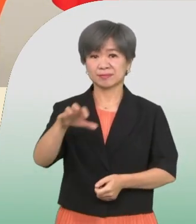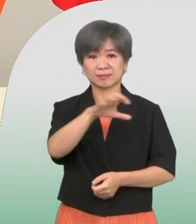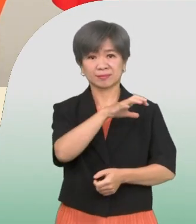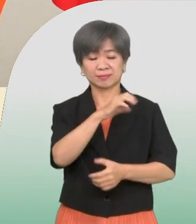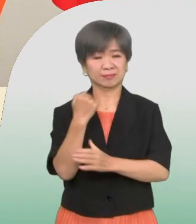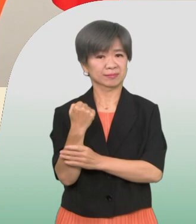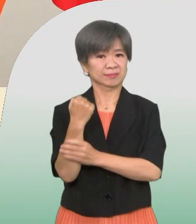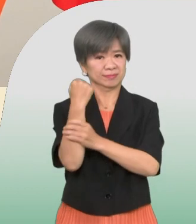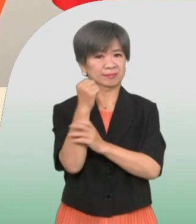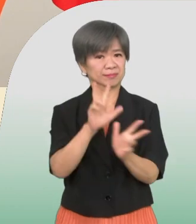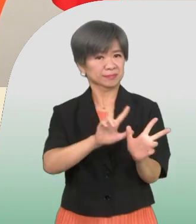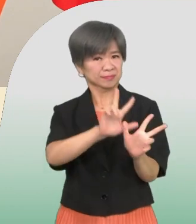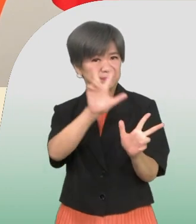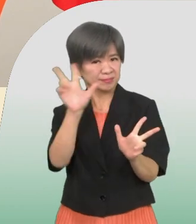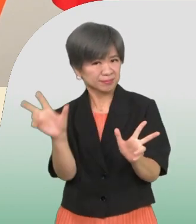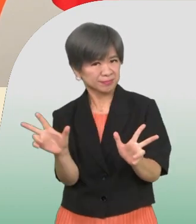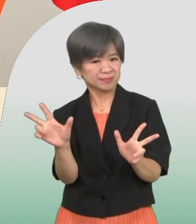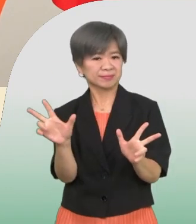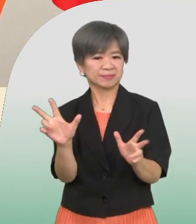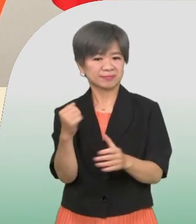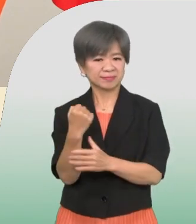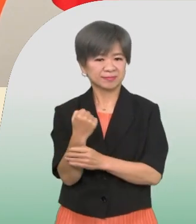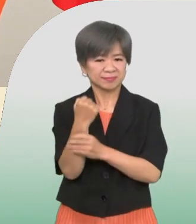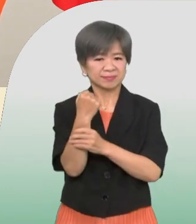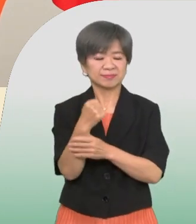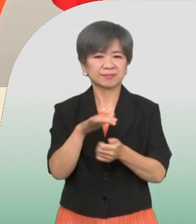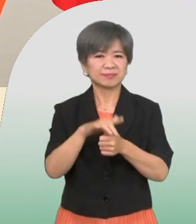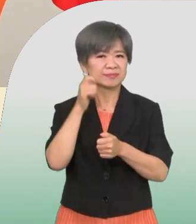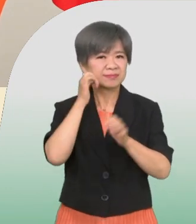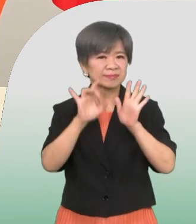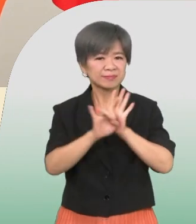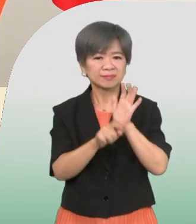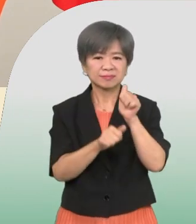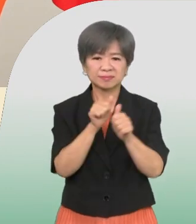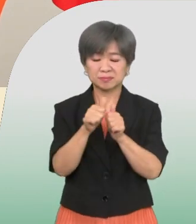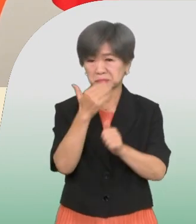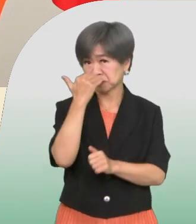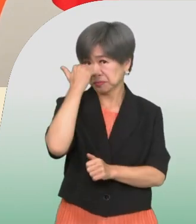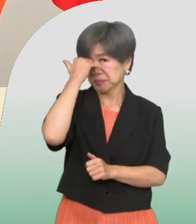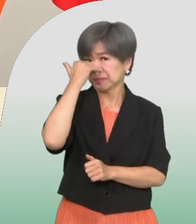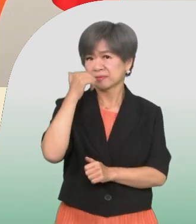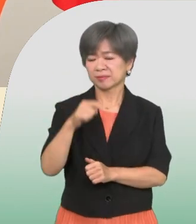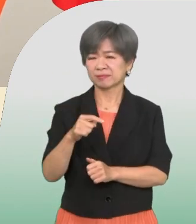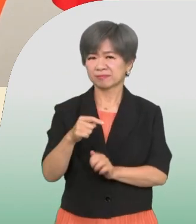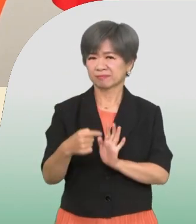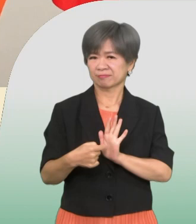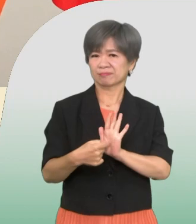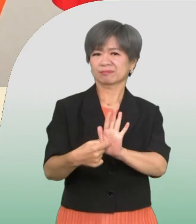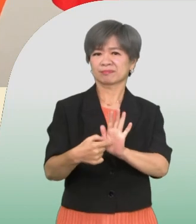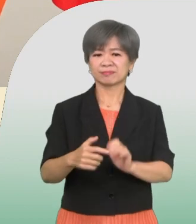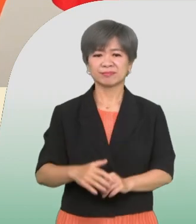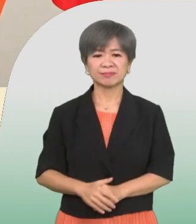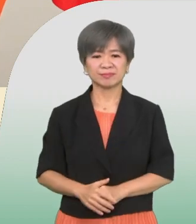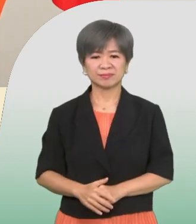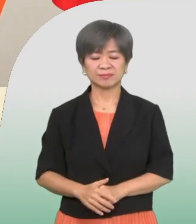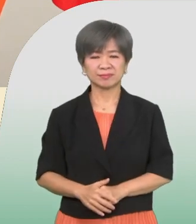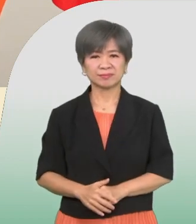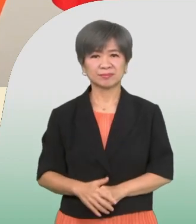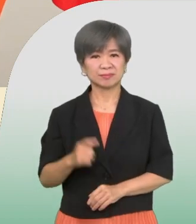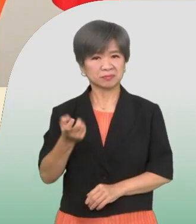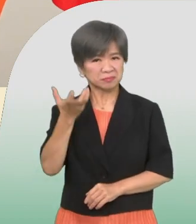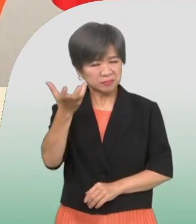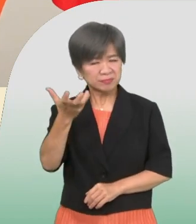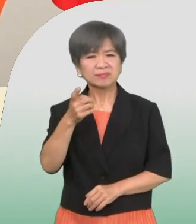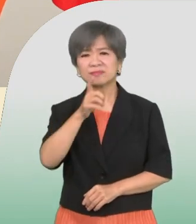持、彩虹支持爱尔兰同志骄傲的作为，其实很大的原因是尊